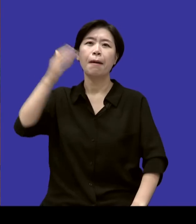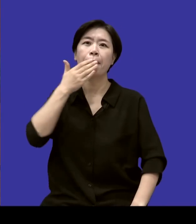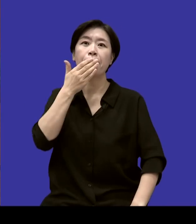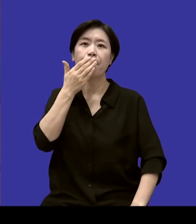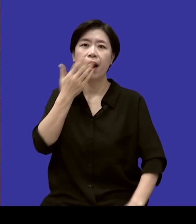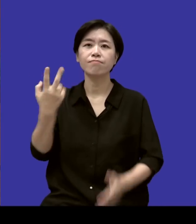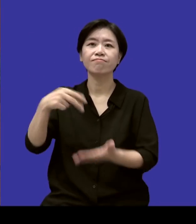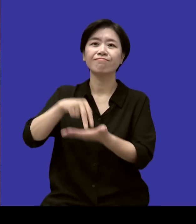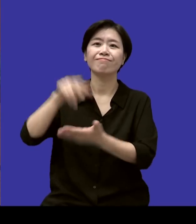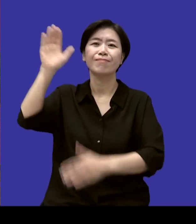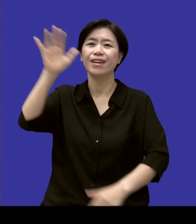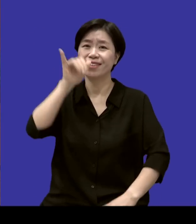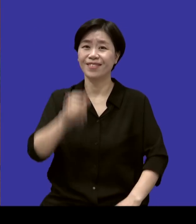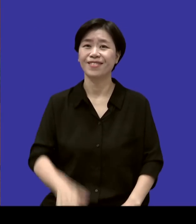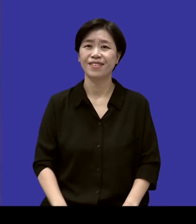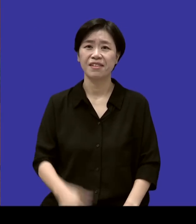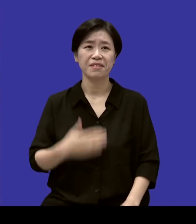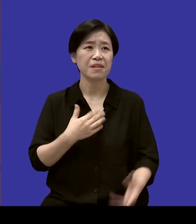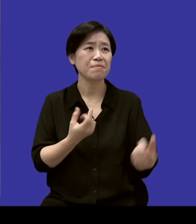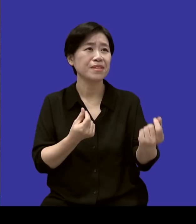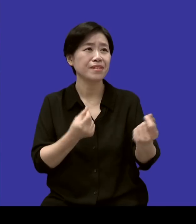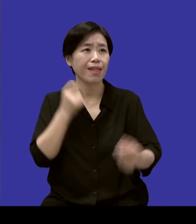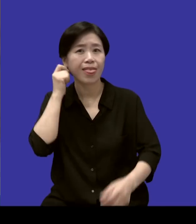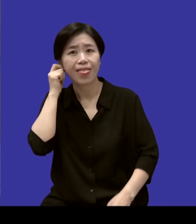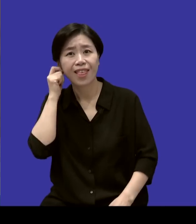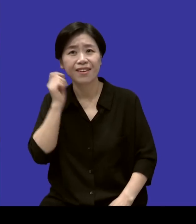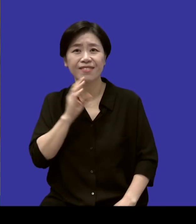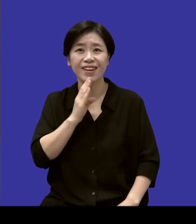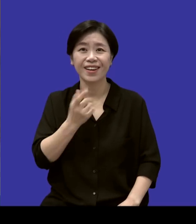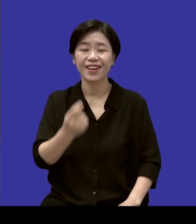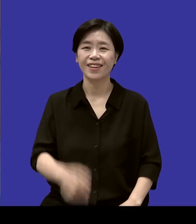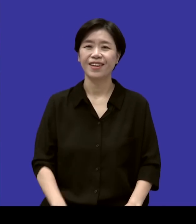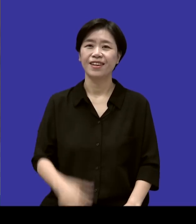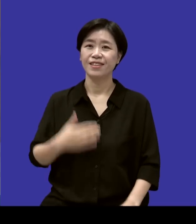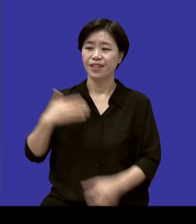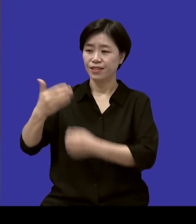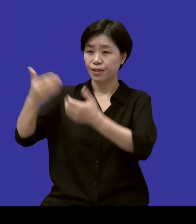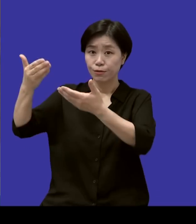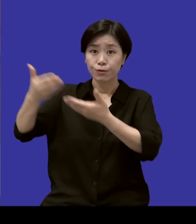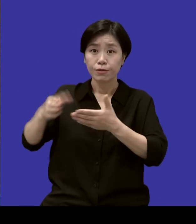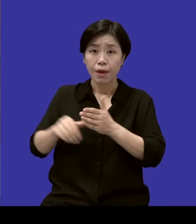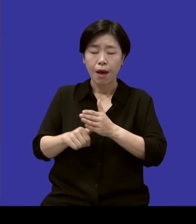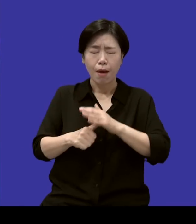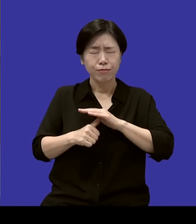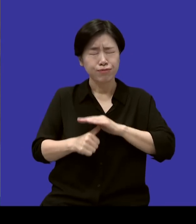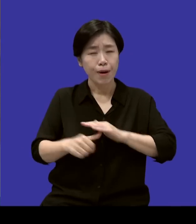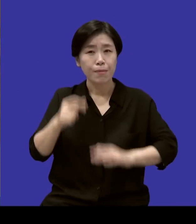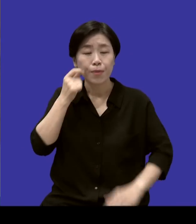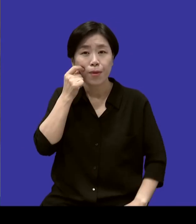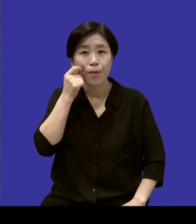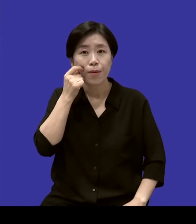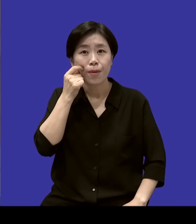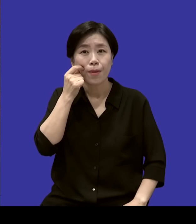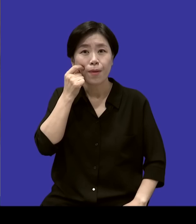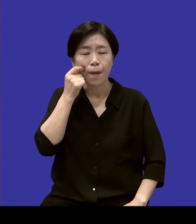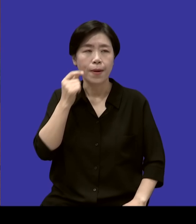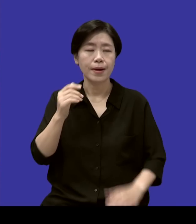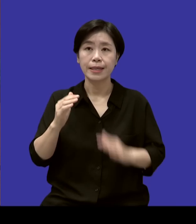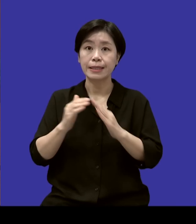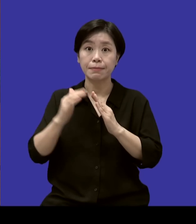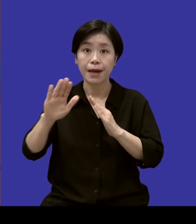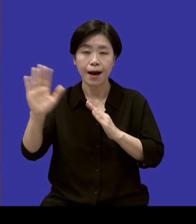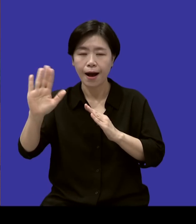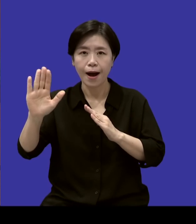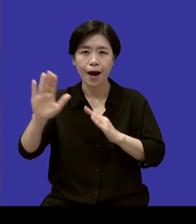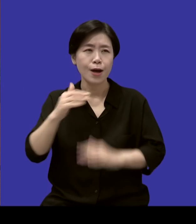비슷하시네요. 저는 이게 없거든요. 그리고 저는 은혜 받으면 못 견디겠는 거예요. 어. 그리고 교회에서 은혜를 받으면 집을 안 가요.